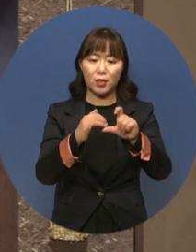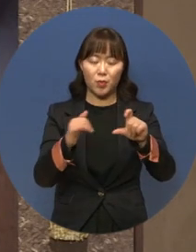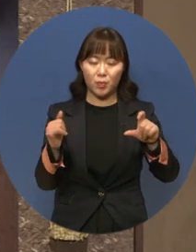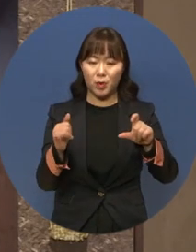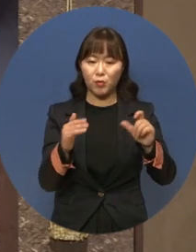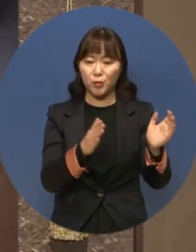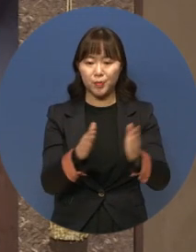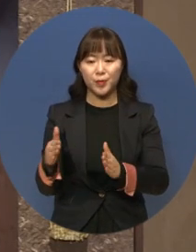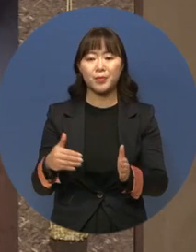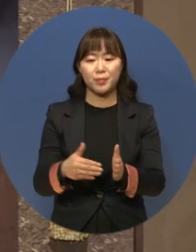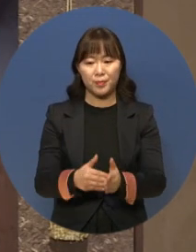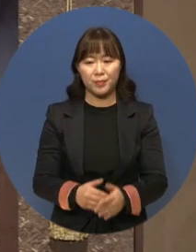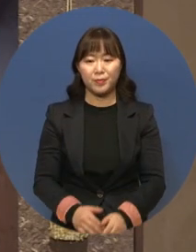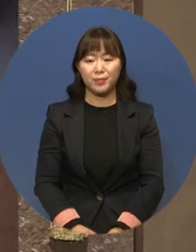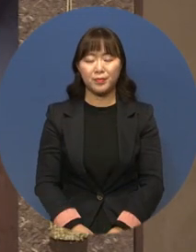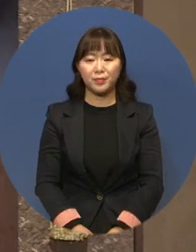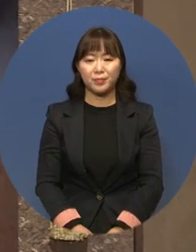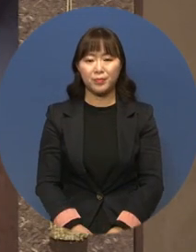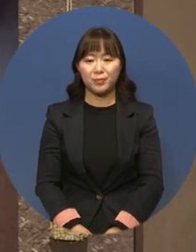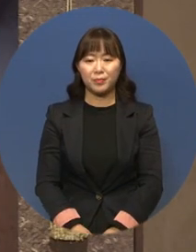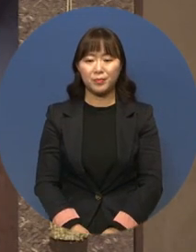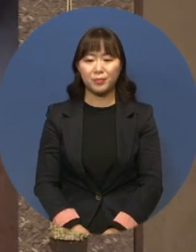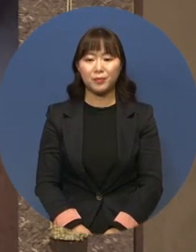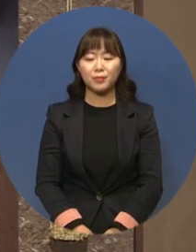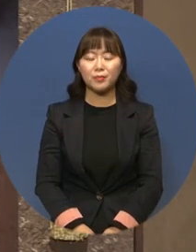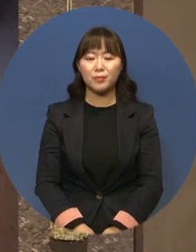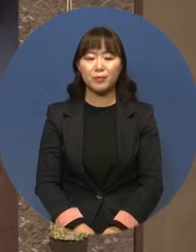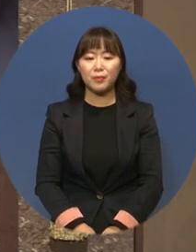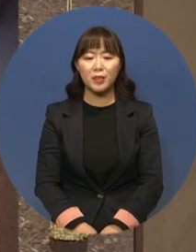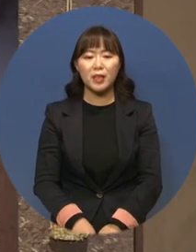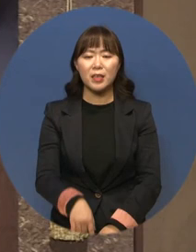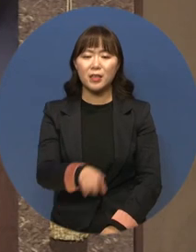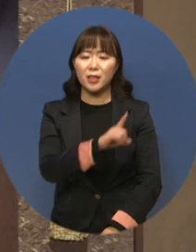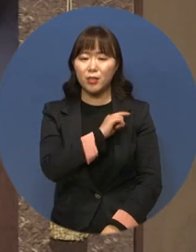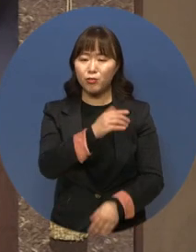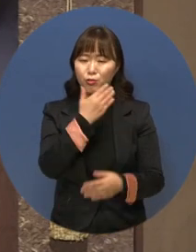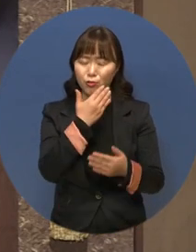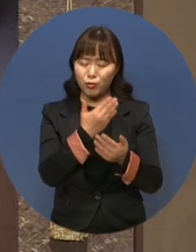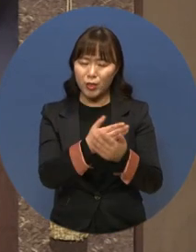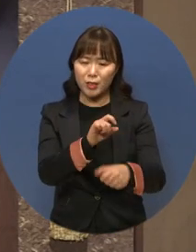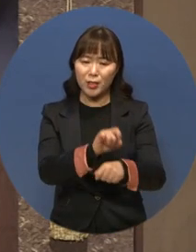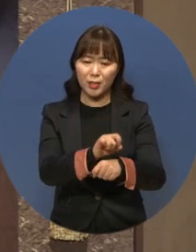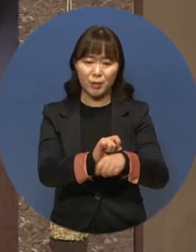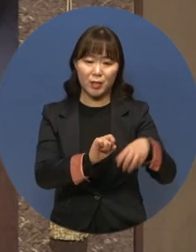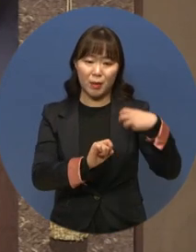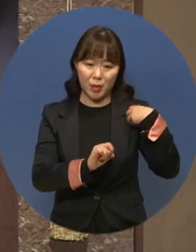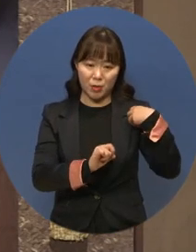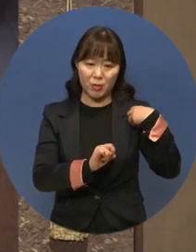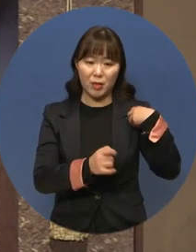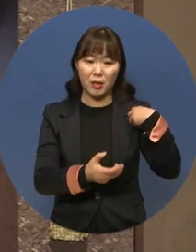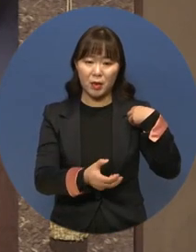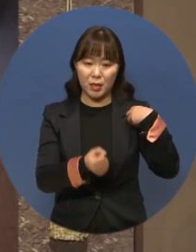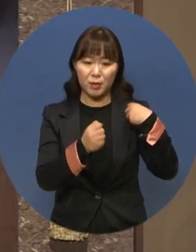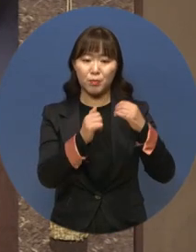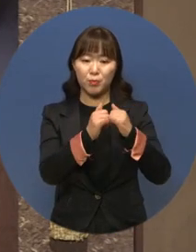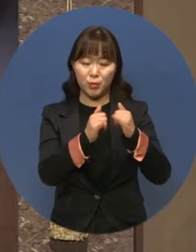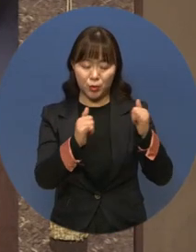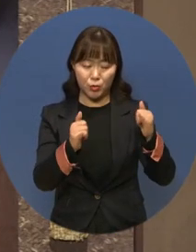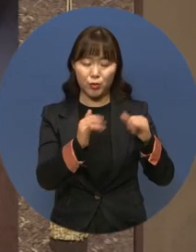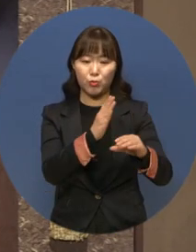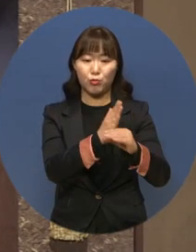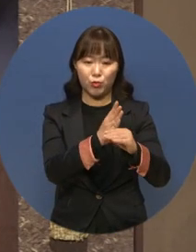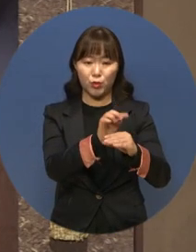15명으로 일단은 구성을 했어요. 예, 그래서 가장 핵심적인 실무를 담당하고 책임을 가지고 있는